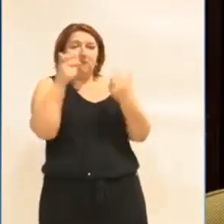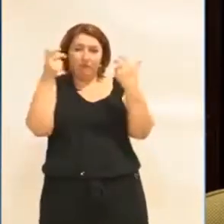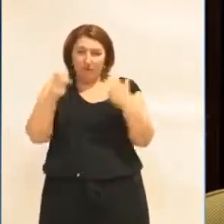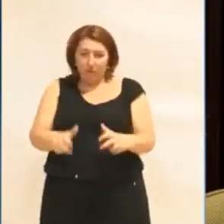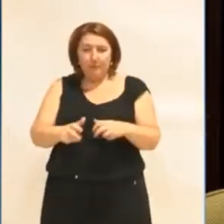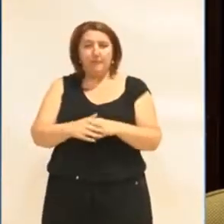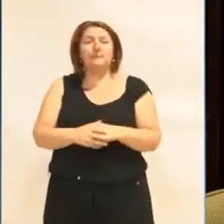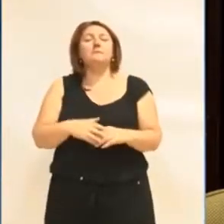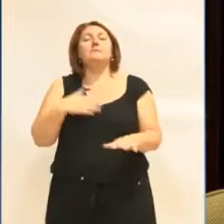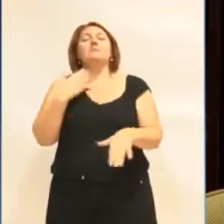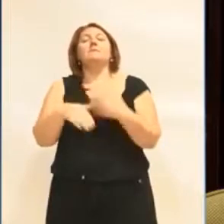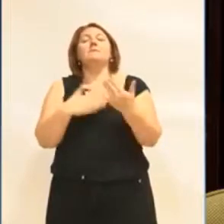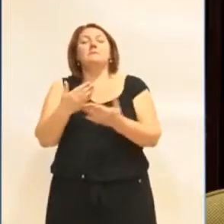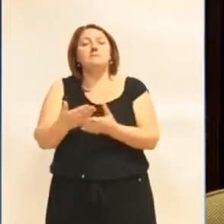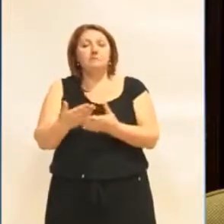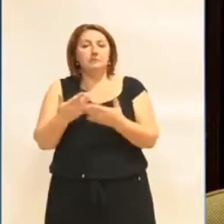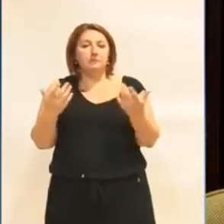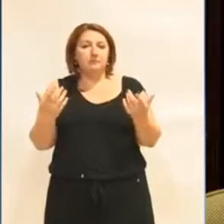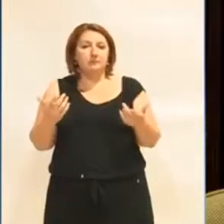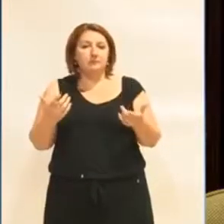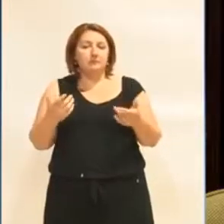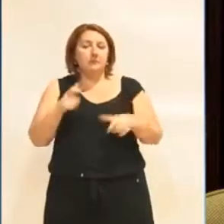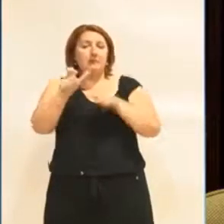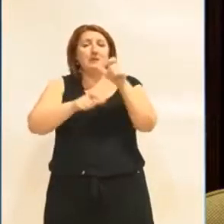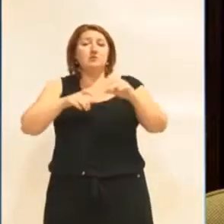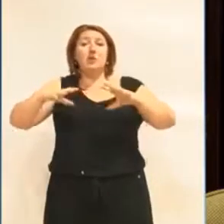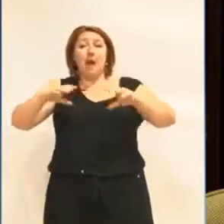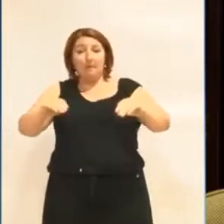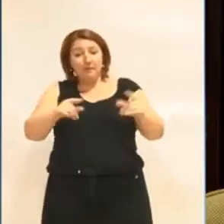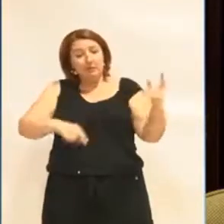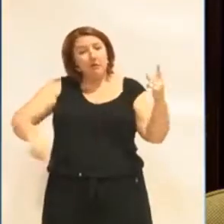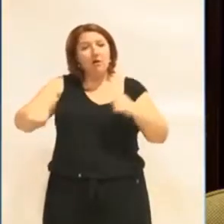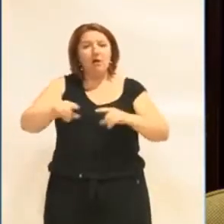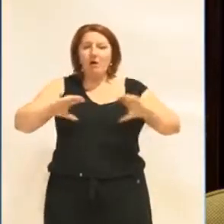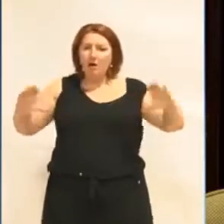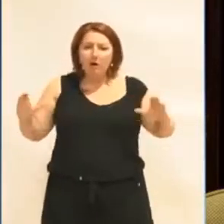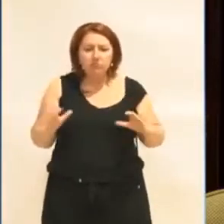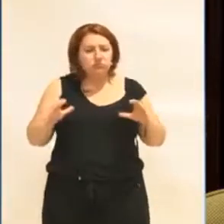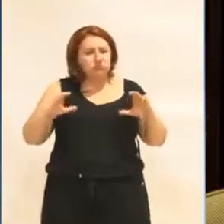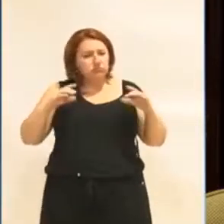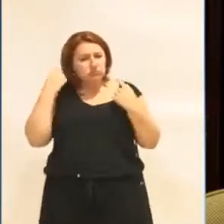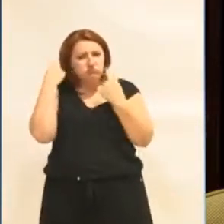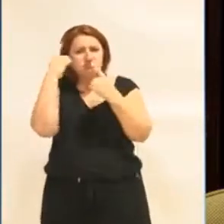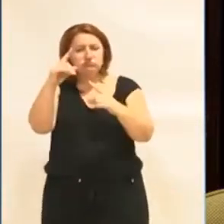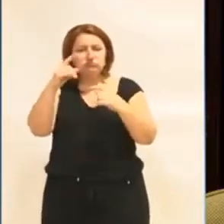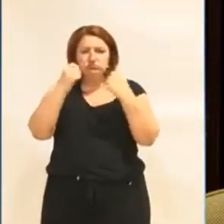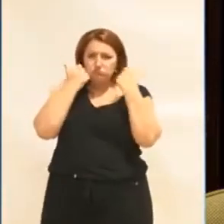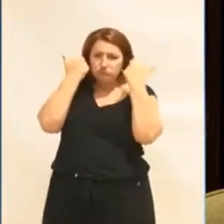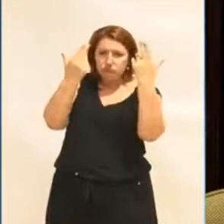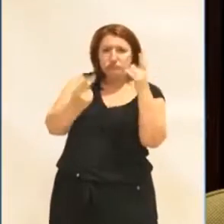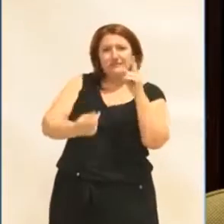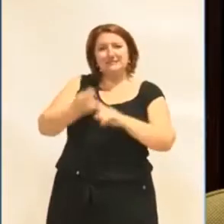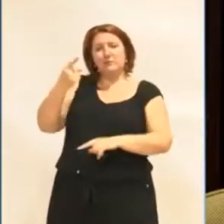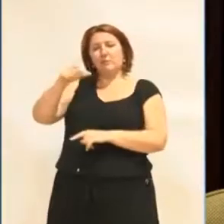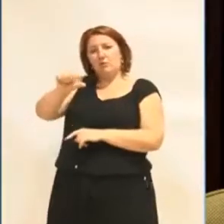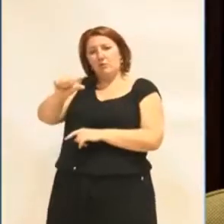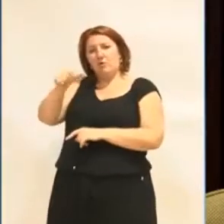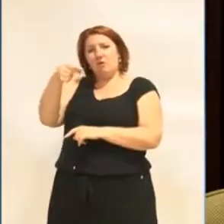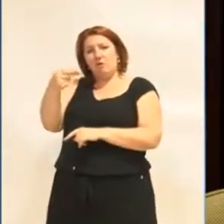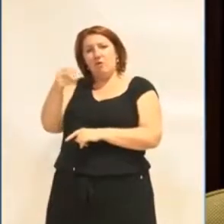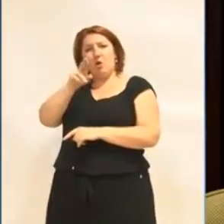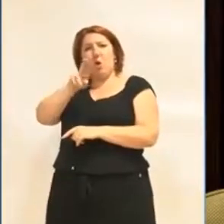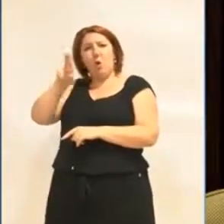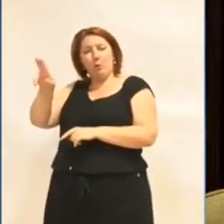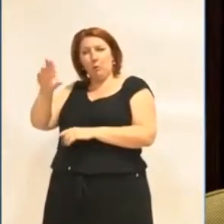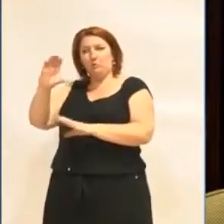demande de prise en compte de la mobilisation des habitants mérite d'être entendue par Landru afin que l'ensemble du dossier